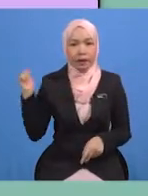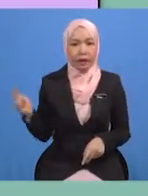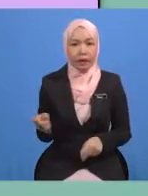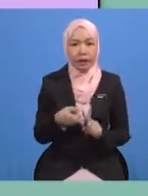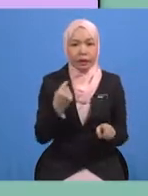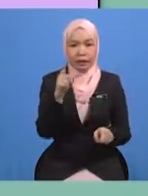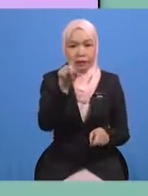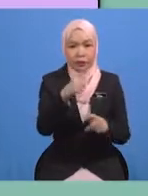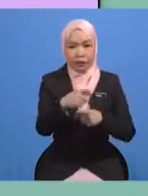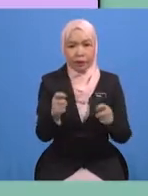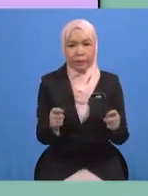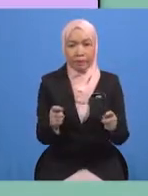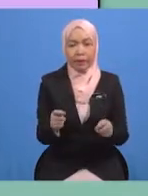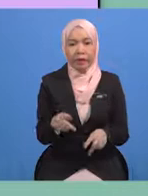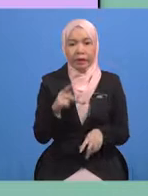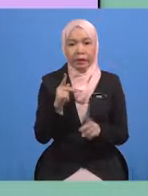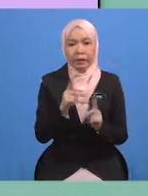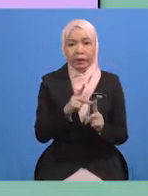ke tempat yang berlainan.